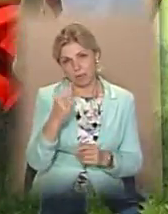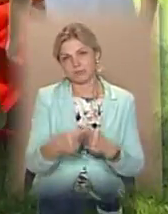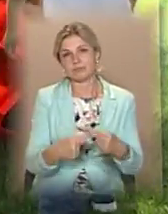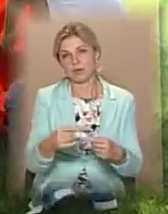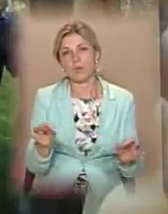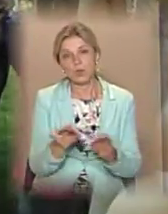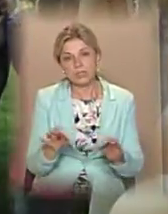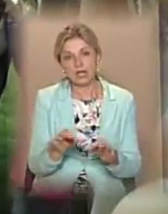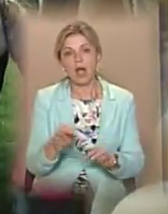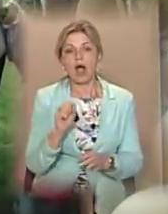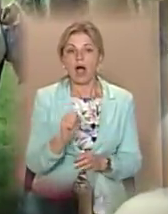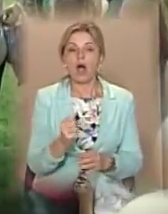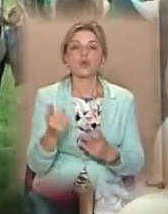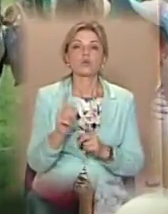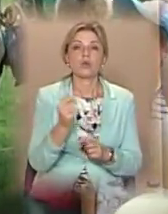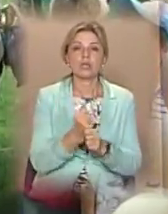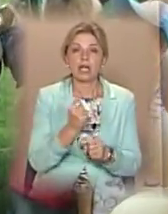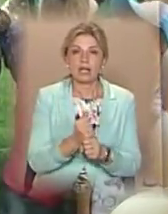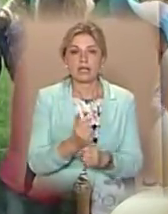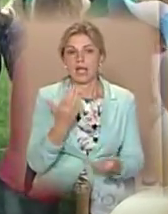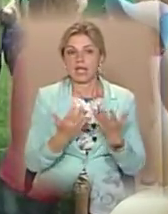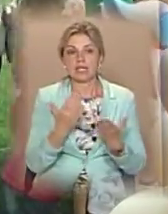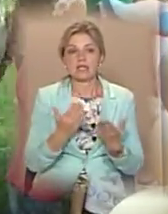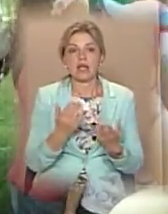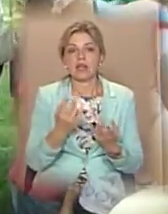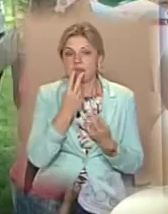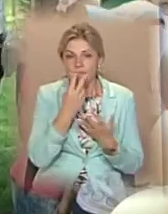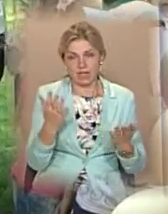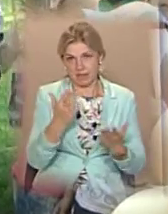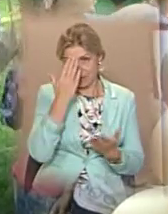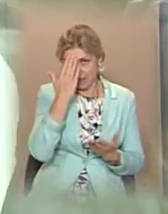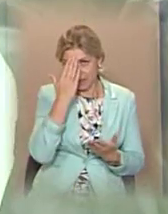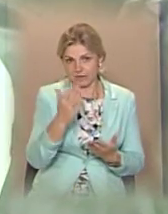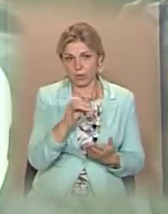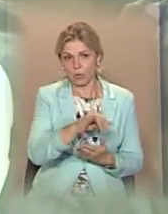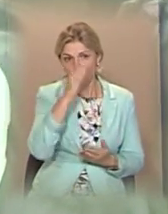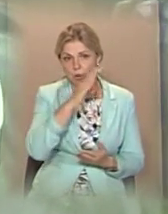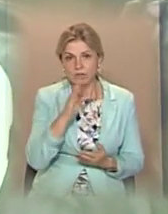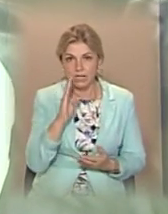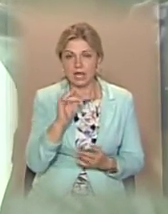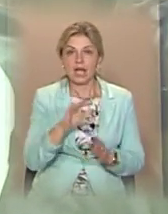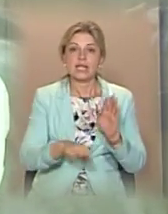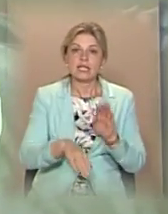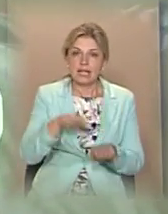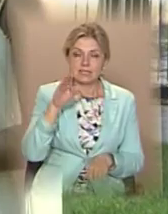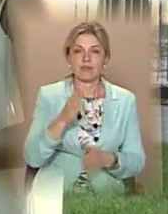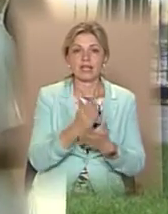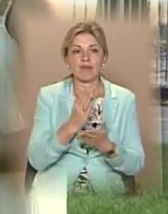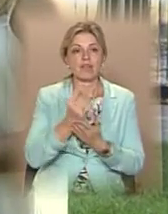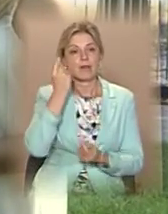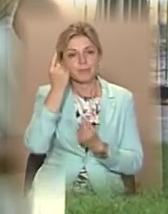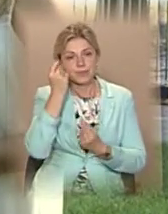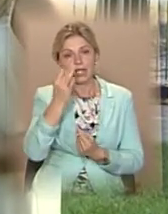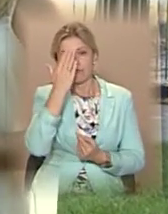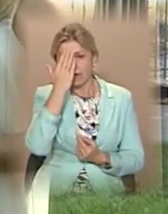що робити дітям, чиї батьки не мають яскраво вираженого таланту? Навчальні заклади змалечку дають фізичне, інтелектуальне, психоемоційне